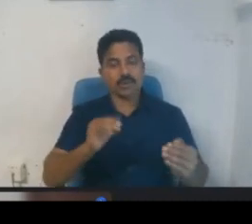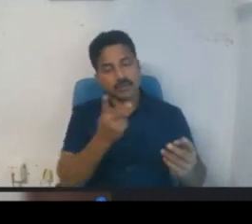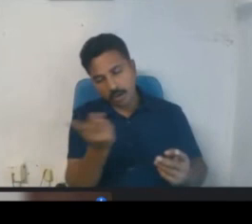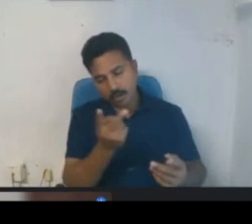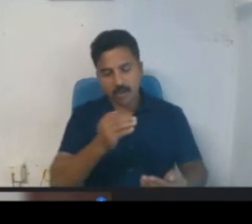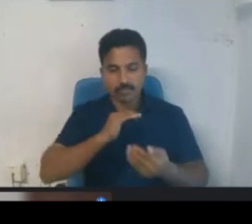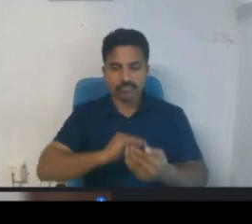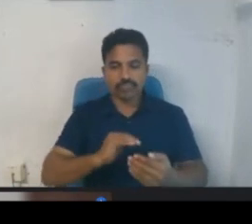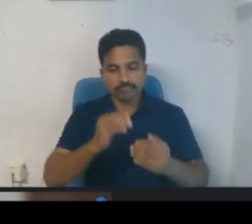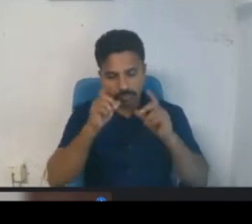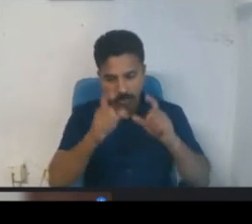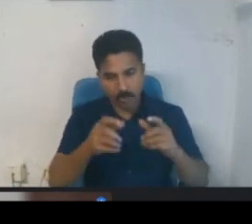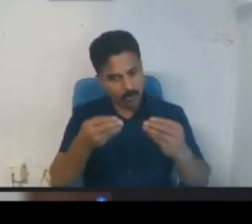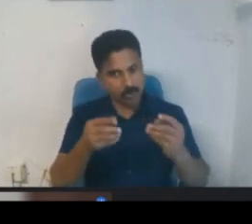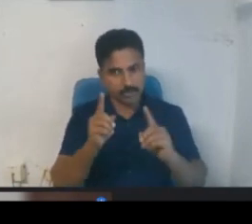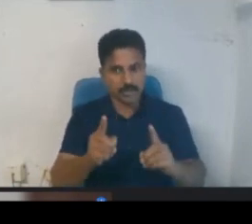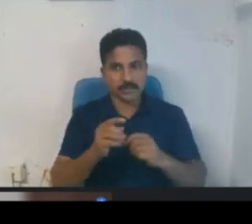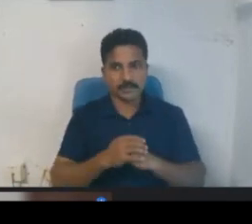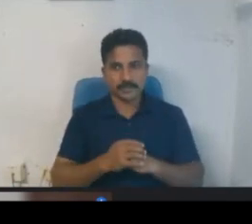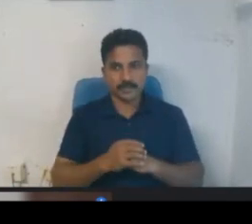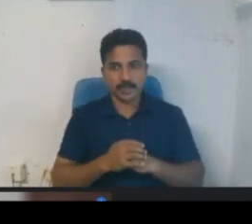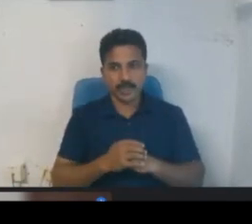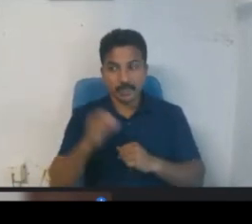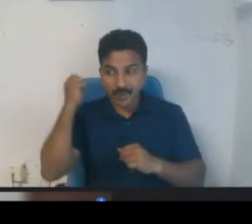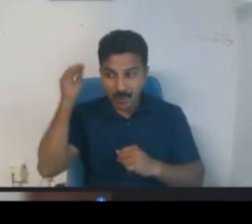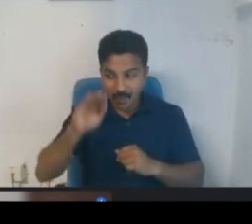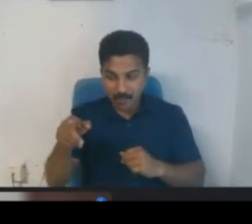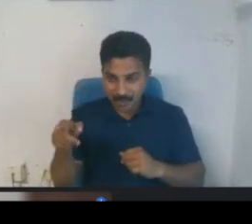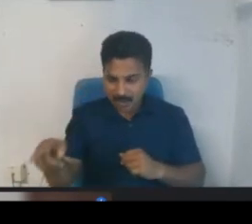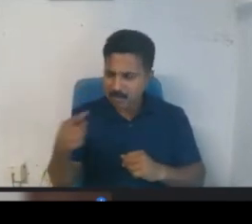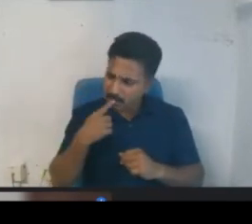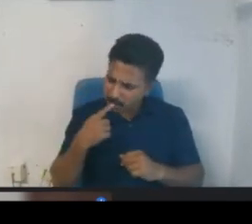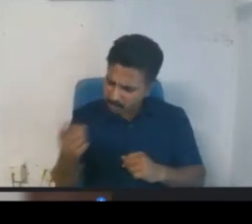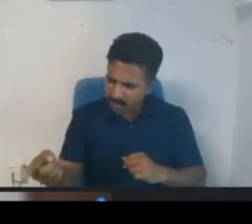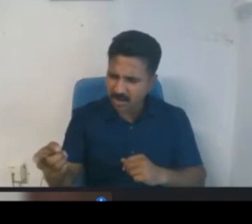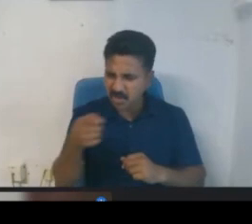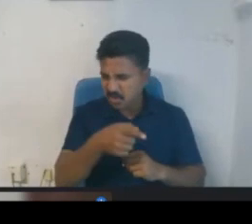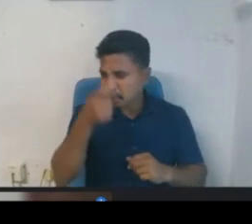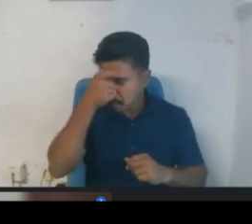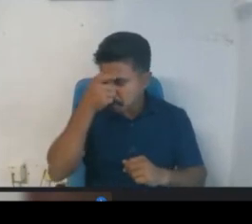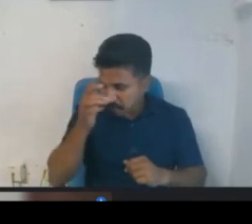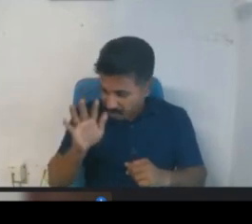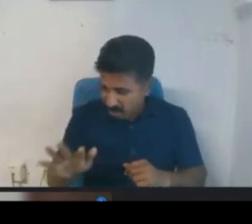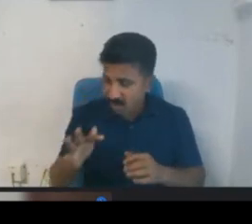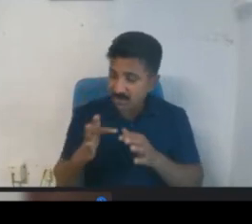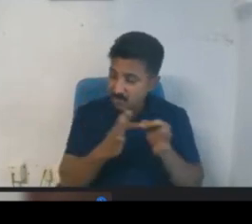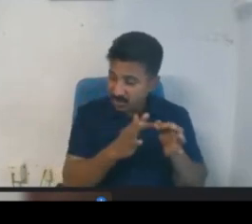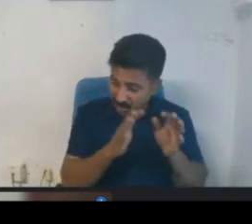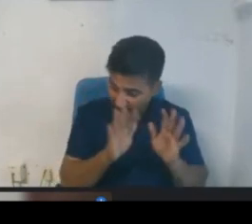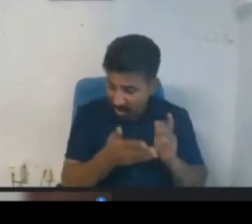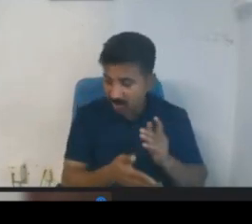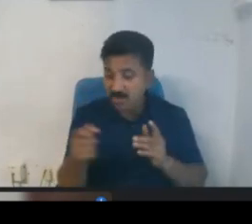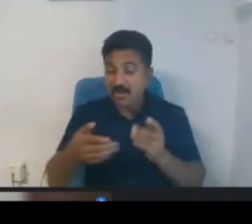കാര്യം. ഈ അധികം ബുദ്ധിമുട്ടില്ലാത്ത കുട്ടിയോട് പറയുക പ്രത്യേക പരിഗണന വേണ്ട കുട്ടിയെ എങ്ങനെയൊക്കെ